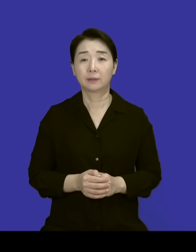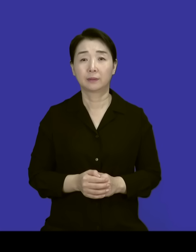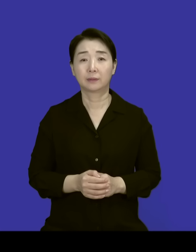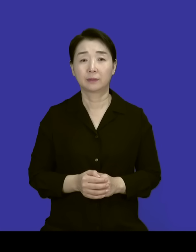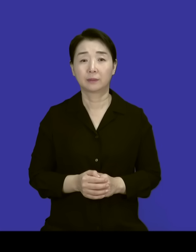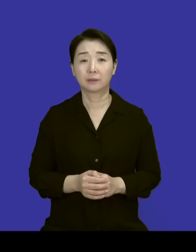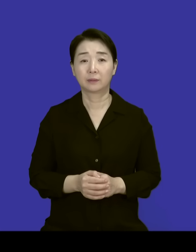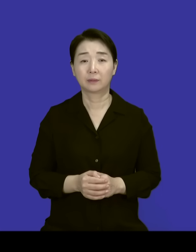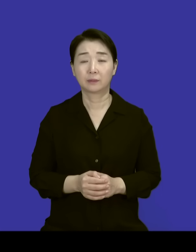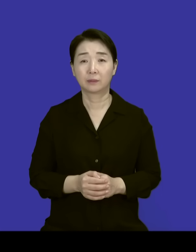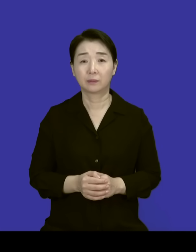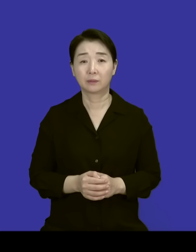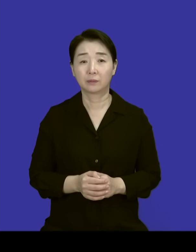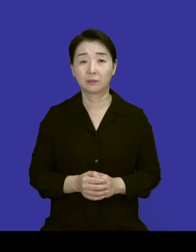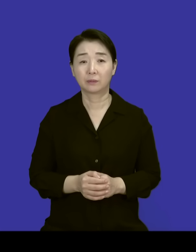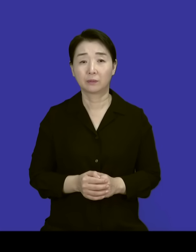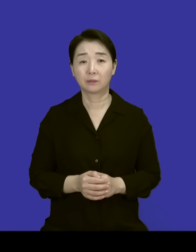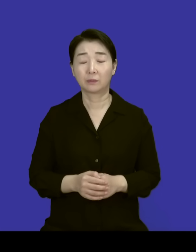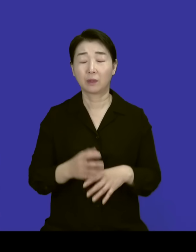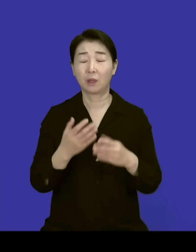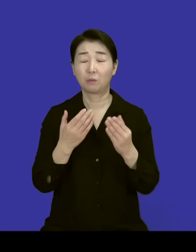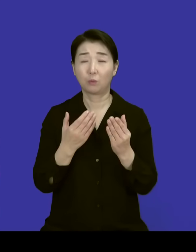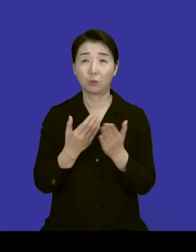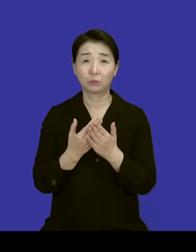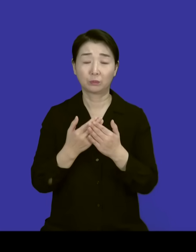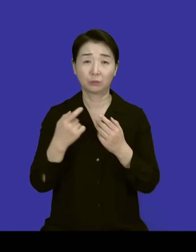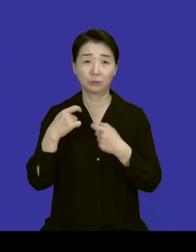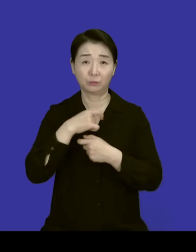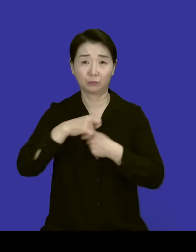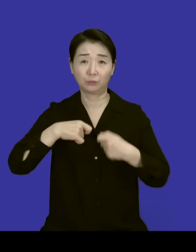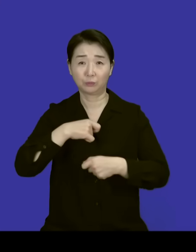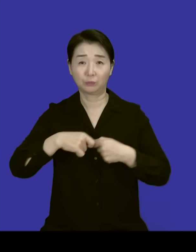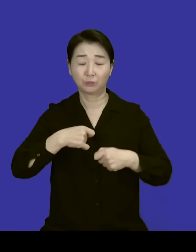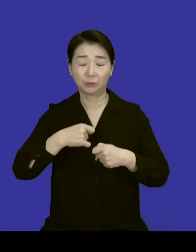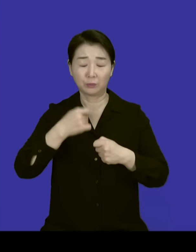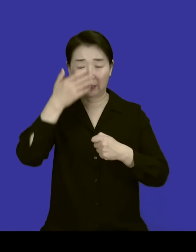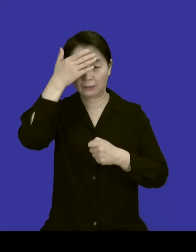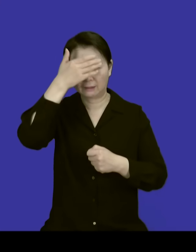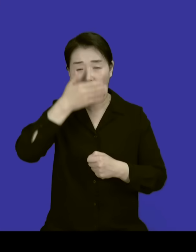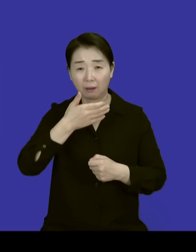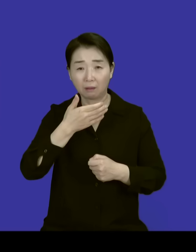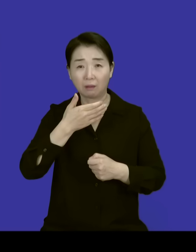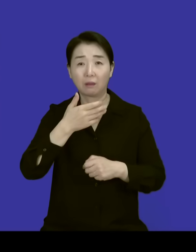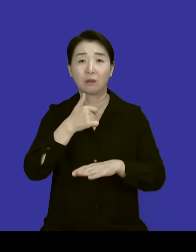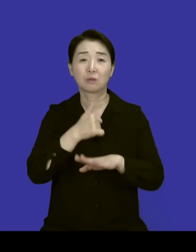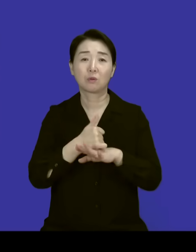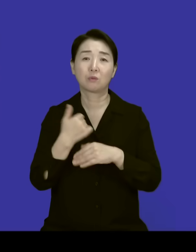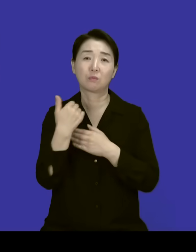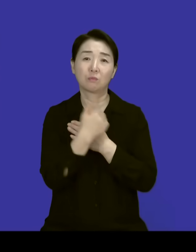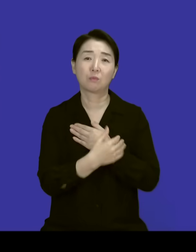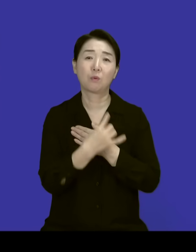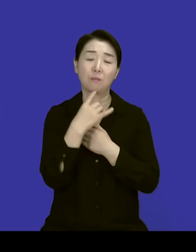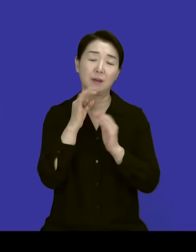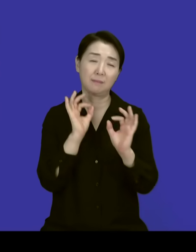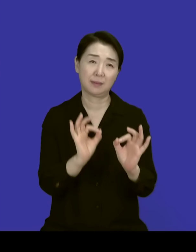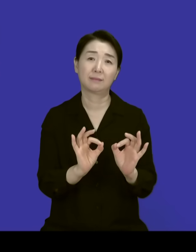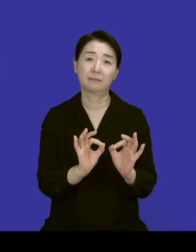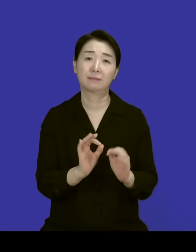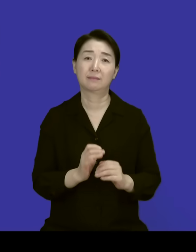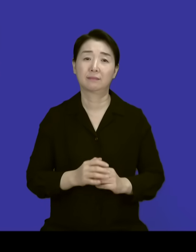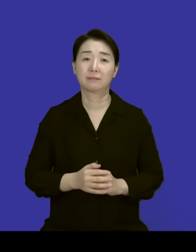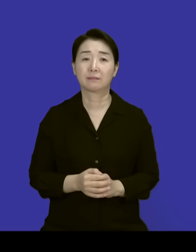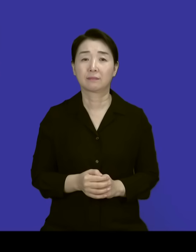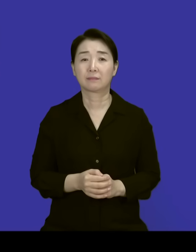다 가리셨어요. 다 가리시고 묶고 그래가지고 저를 그 시체만 받았어요 아버지 네. 몸을.